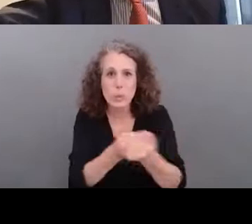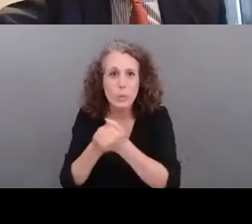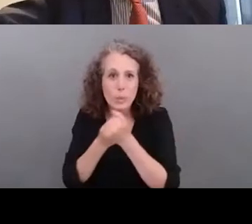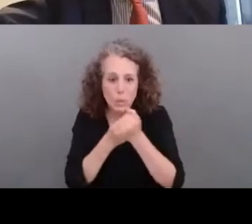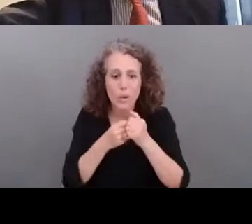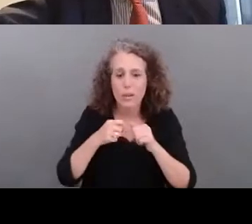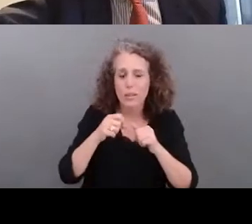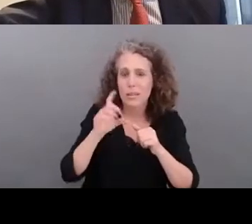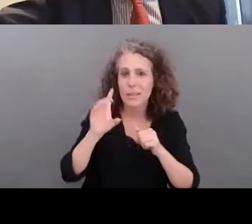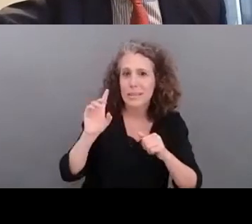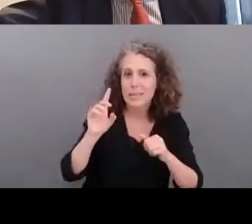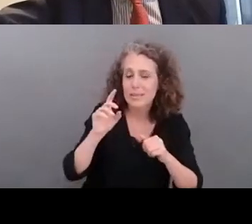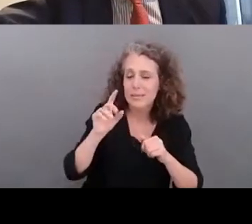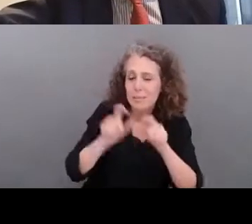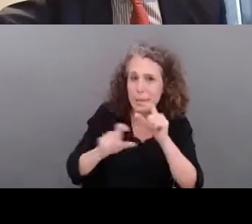handicapées pendant